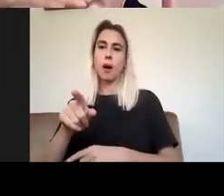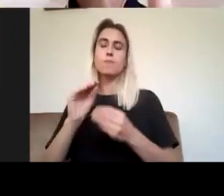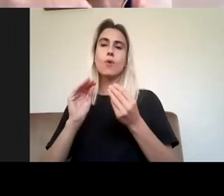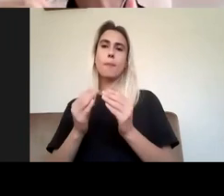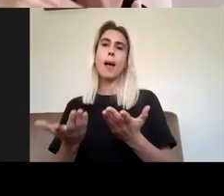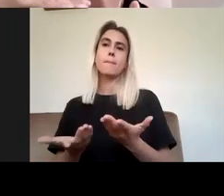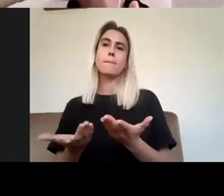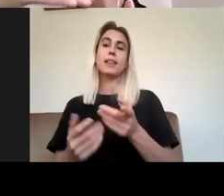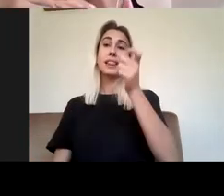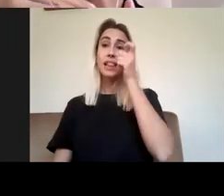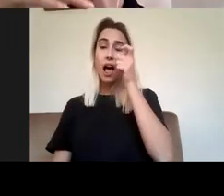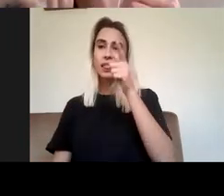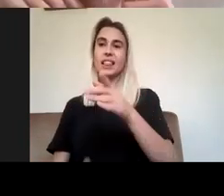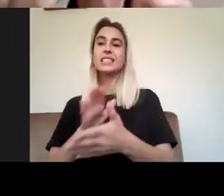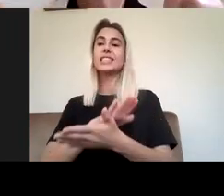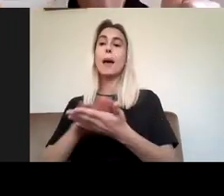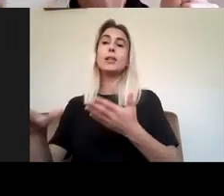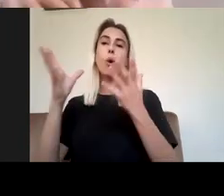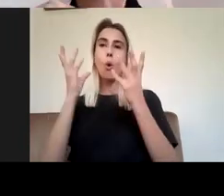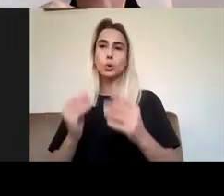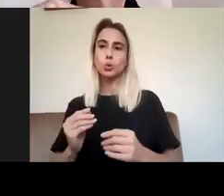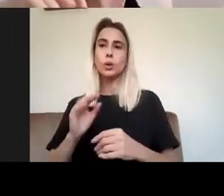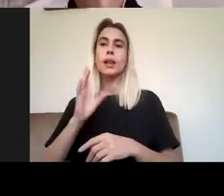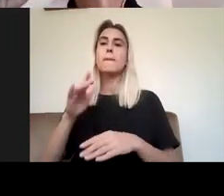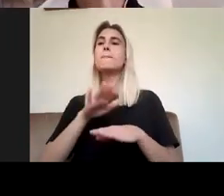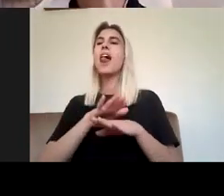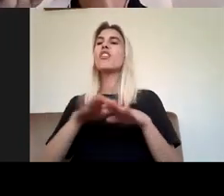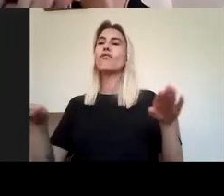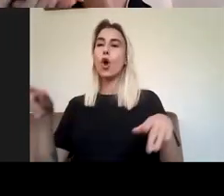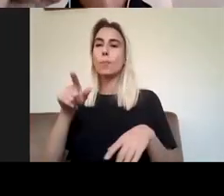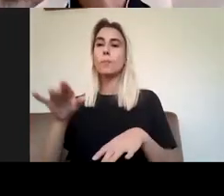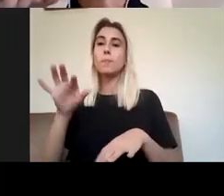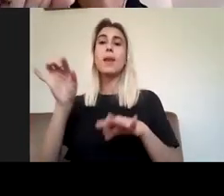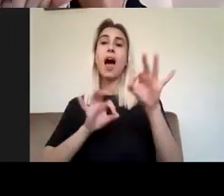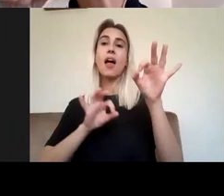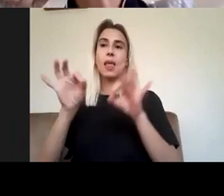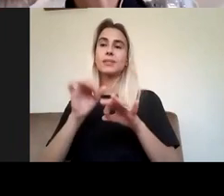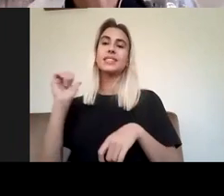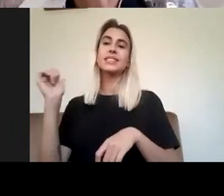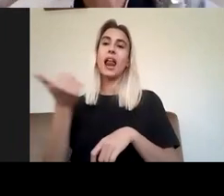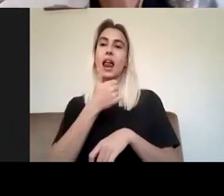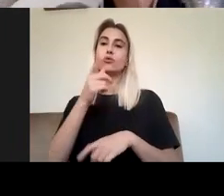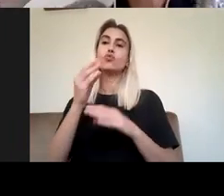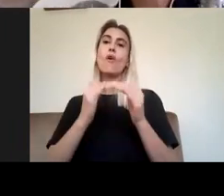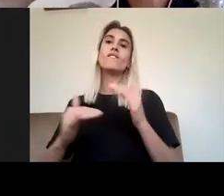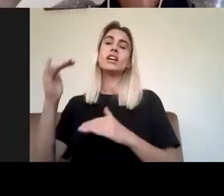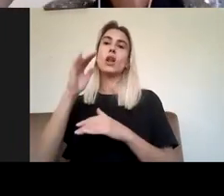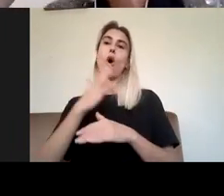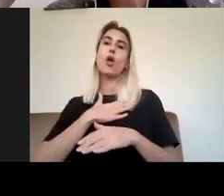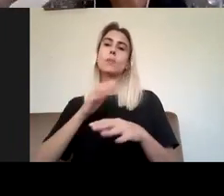edilerek zeminlerin oluşturulduğu ya da zemin platformlarının planlanması gerekliliği çok fazla ön planda. Özellikle